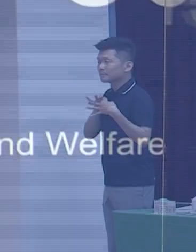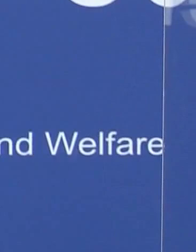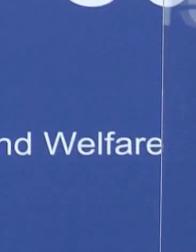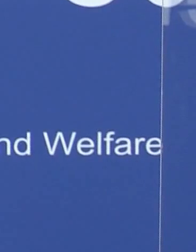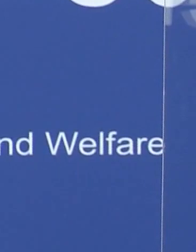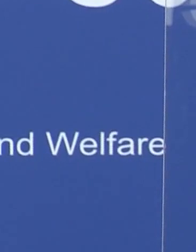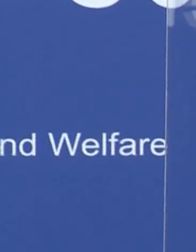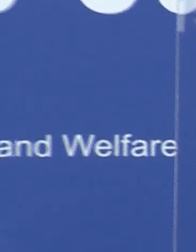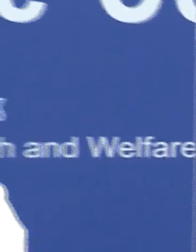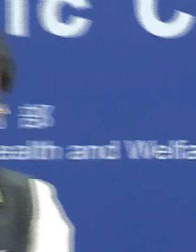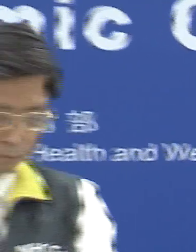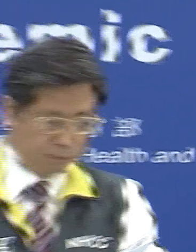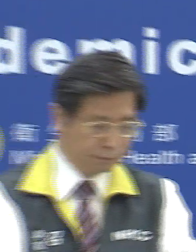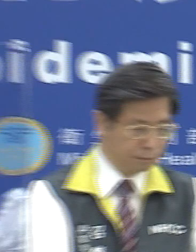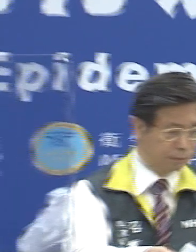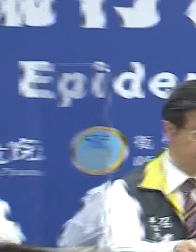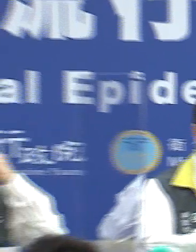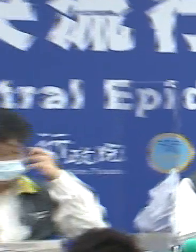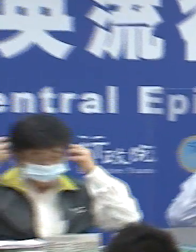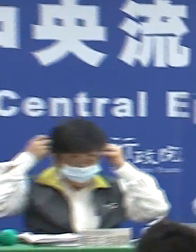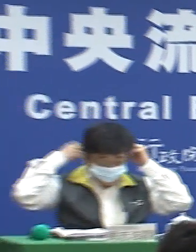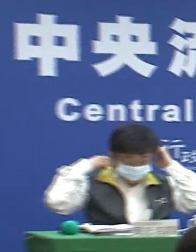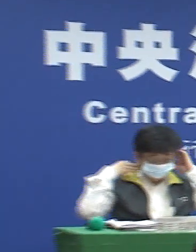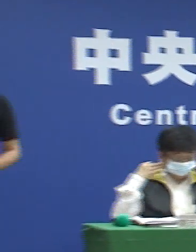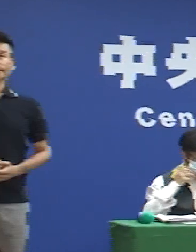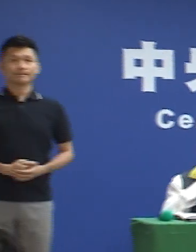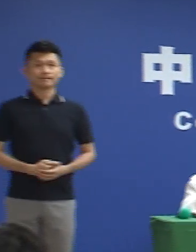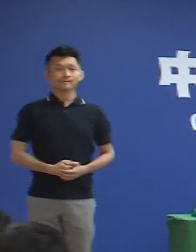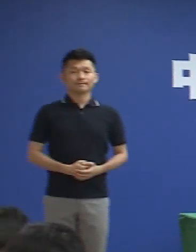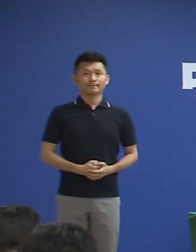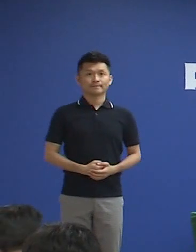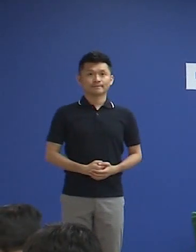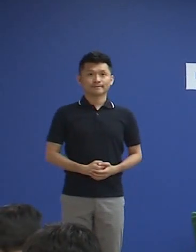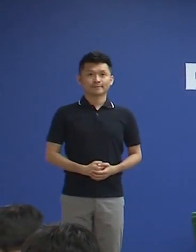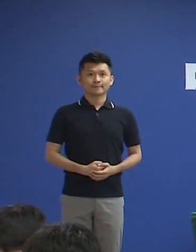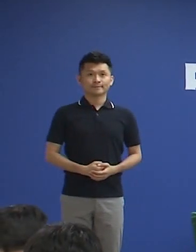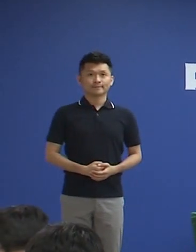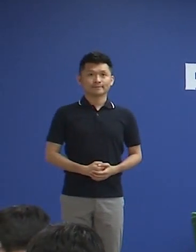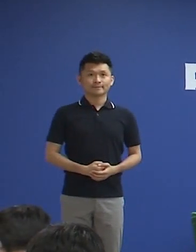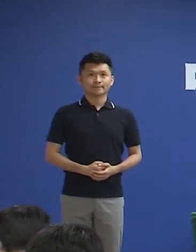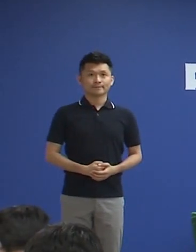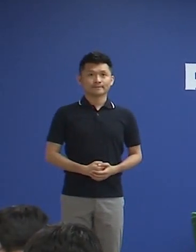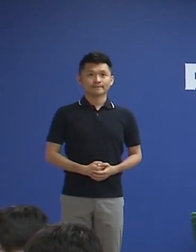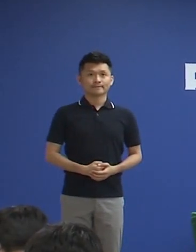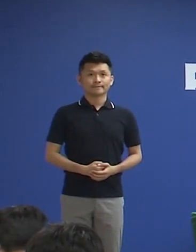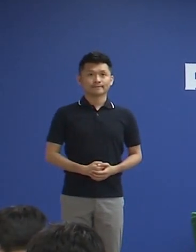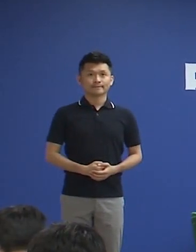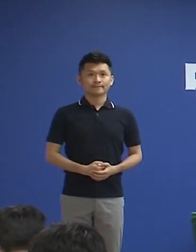众遵行防疫新生活。新唐人亚太电视林玉堂、黄燕玲，台湾台北报道。